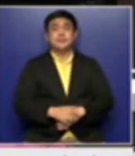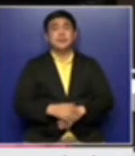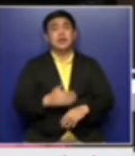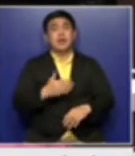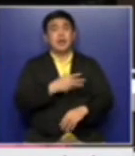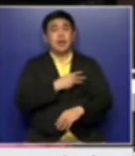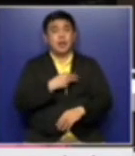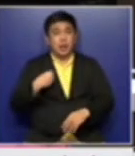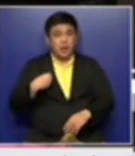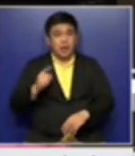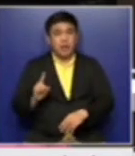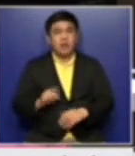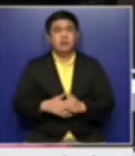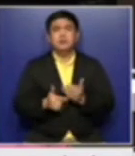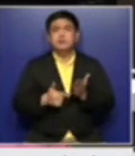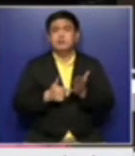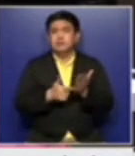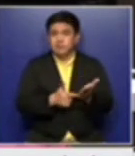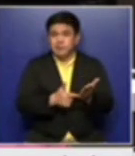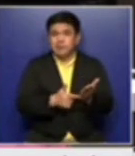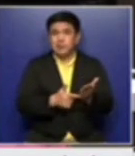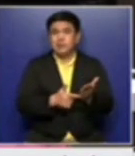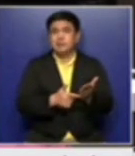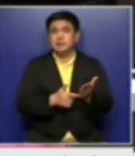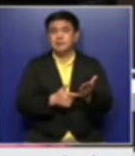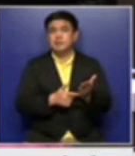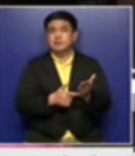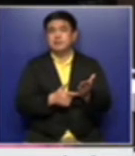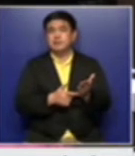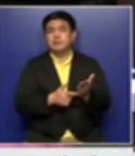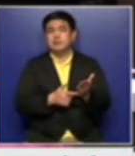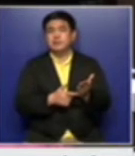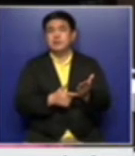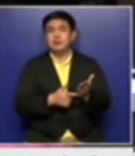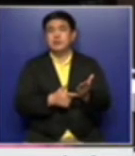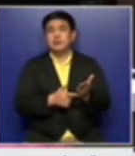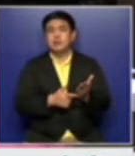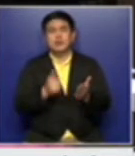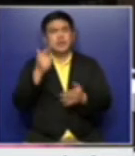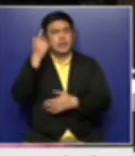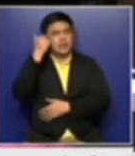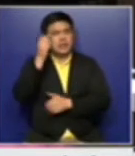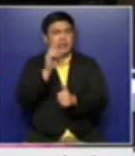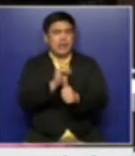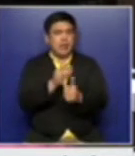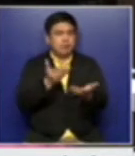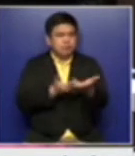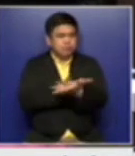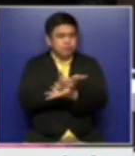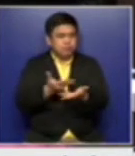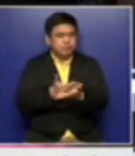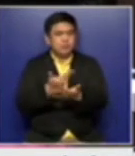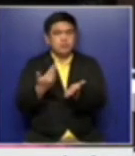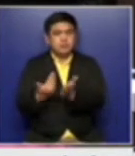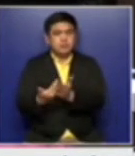และดิฉันอยากจะเข้าเสนอว่ารายการที่สรุปรับฟังข้อคิดเห็นในการจัดสรรงบประม